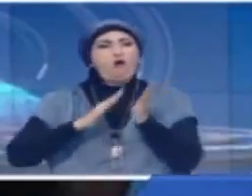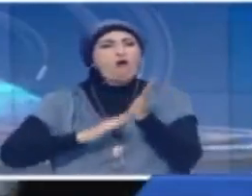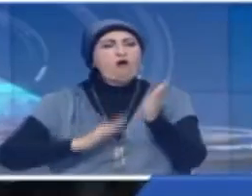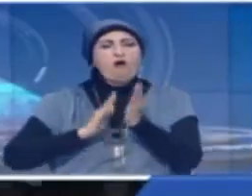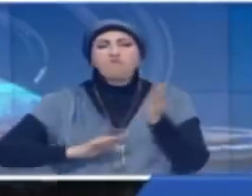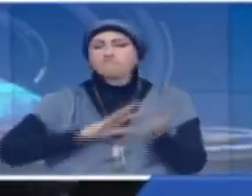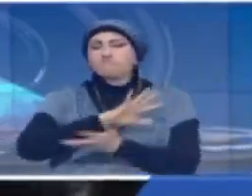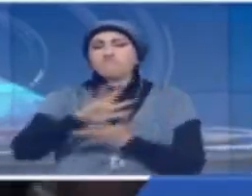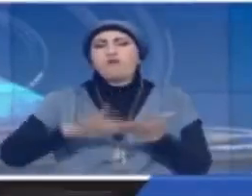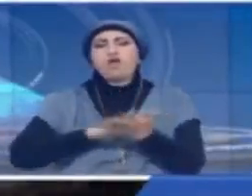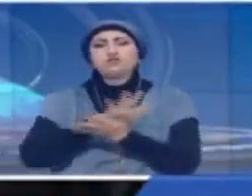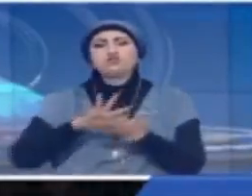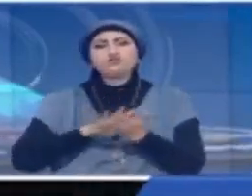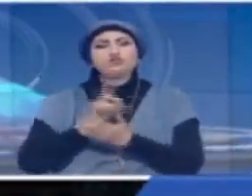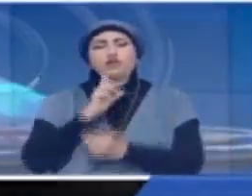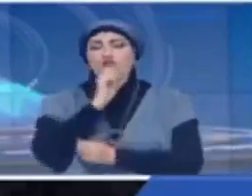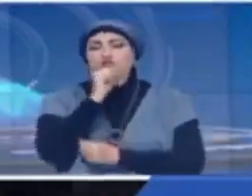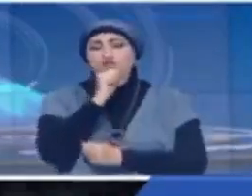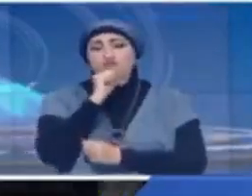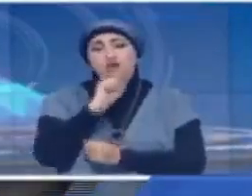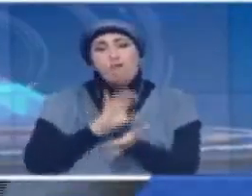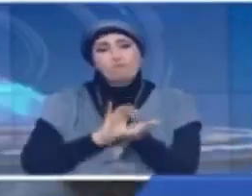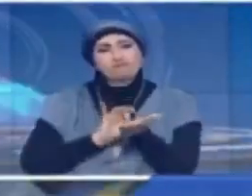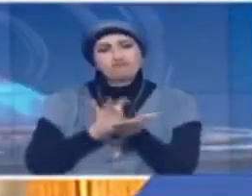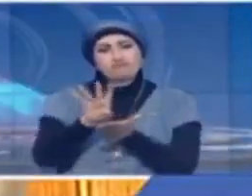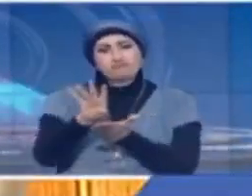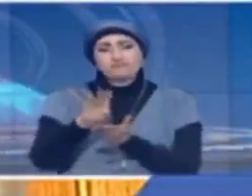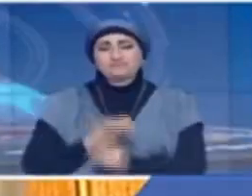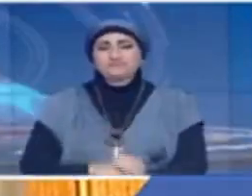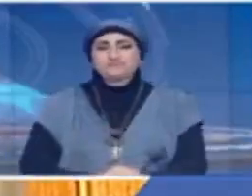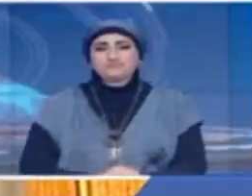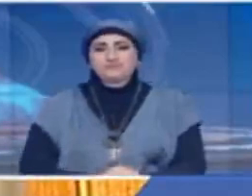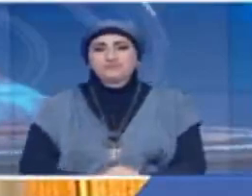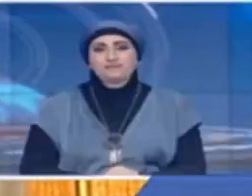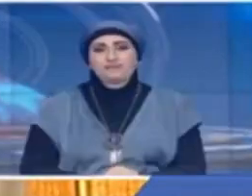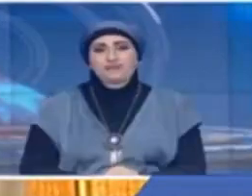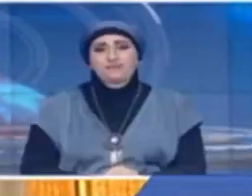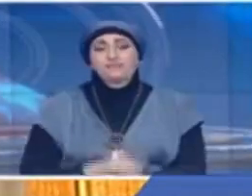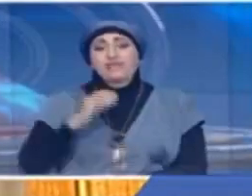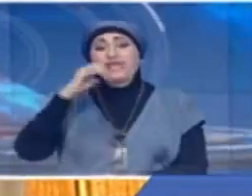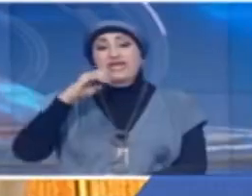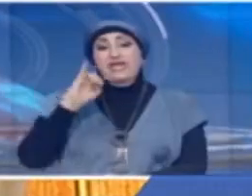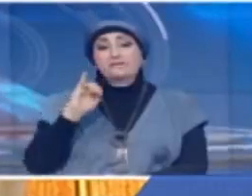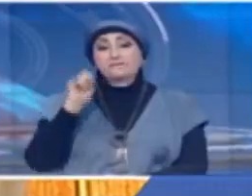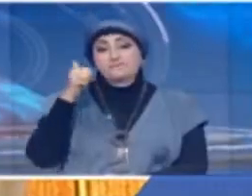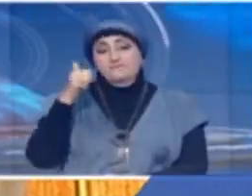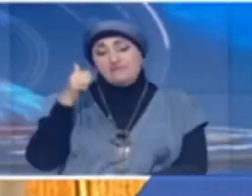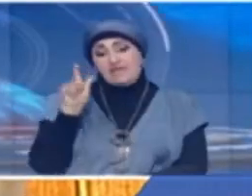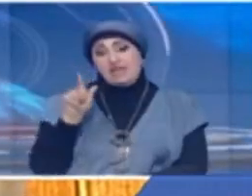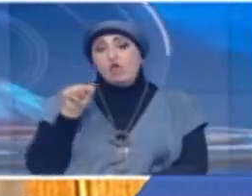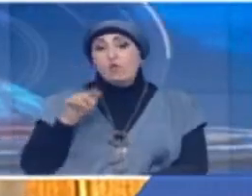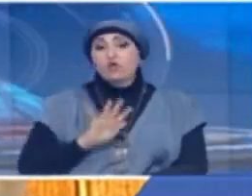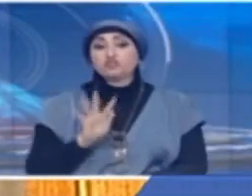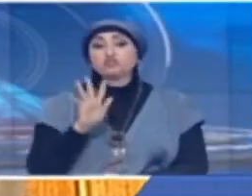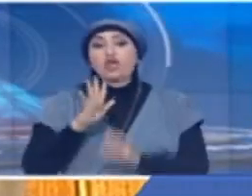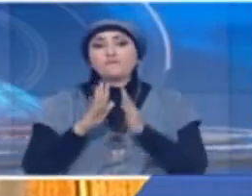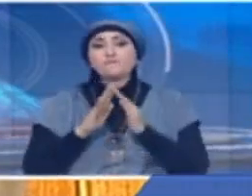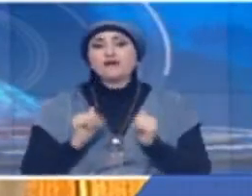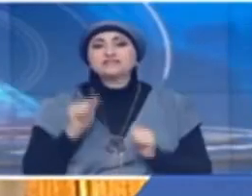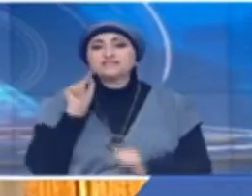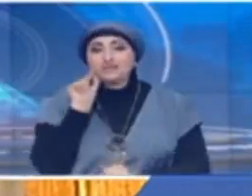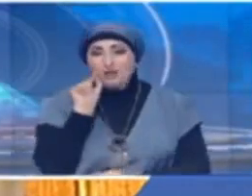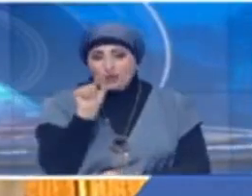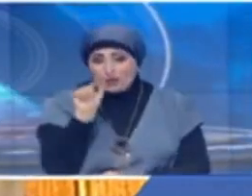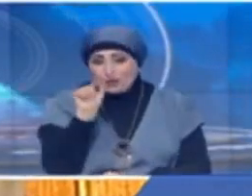كان يمثل خطرا على بقاء الدولة المصرية. كما ذكرت أستاذ جمال، هو الشعب المصري